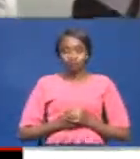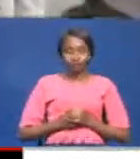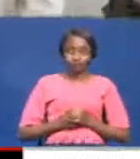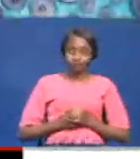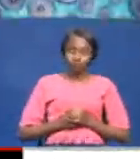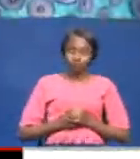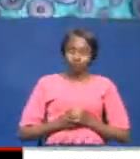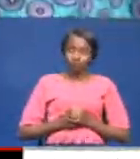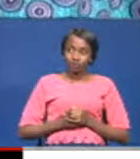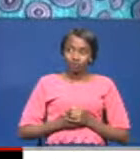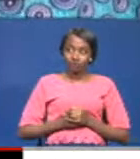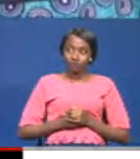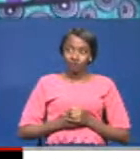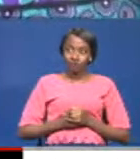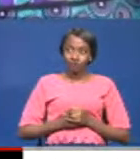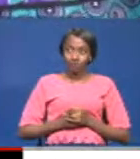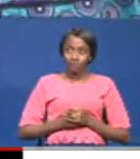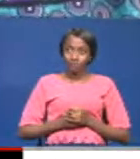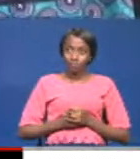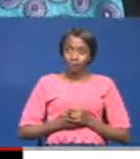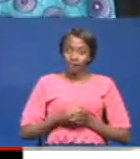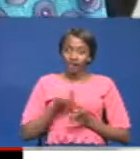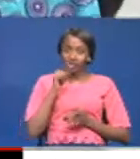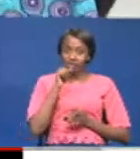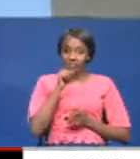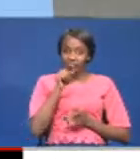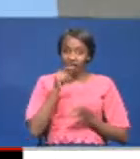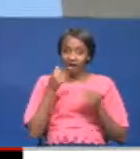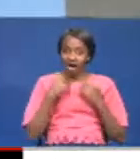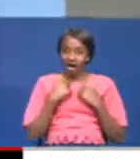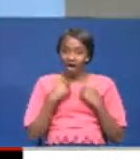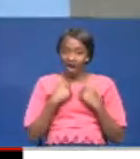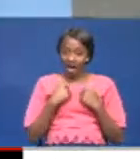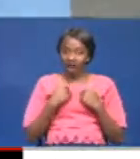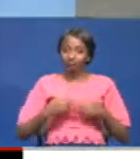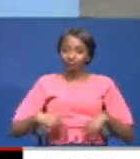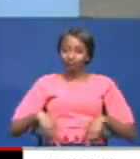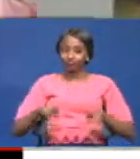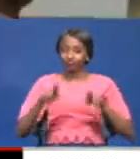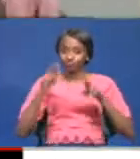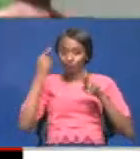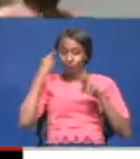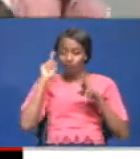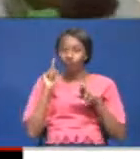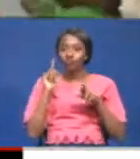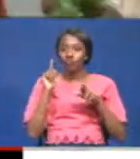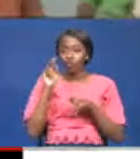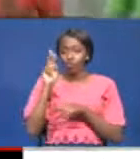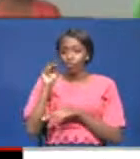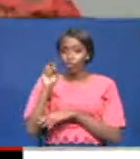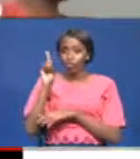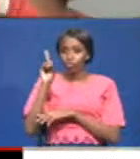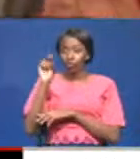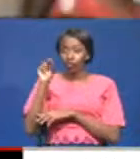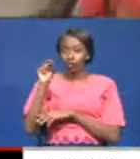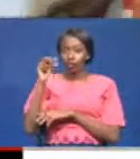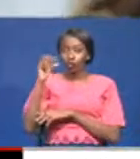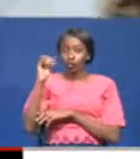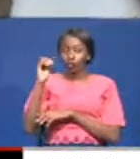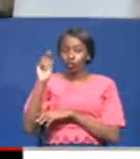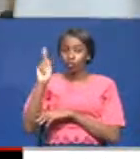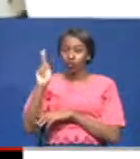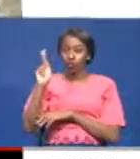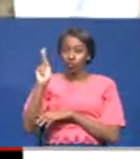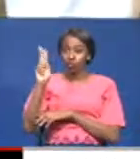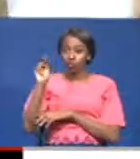Hii ndio iliyokuwa taswira katika eneo la ujenzi unaoendelea wa barabara ya pembezoni ya Dongo Kundu. Wakaazi wa eneo la Pungu Tuliani